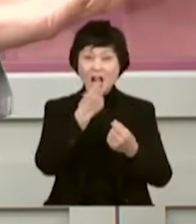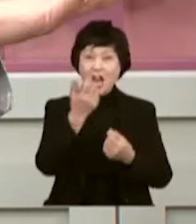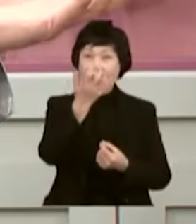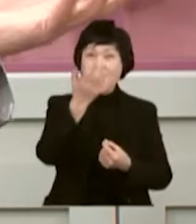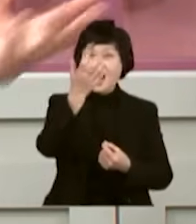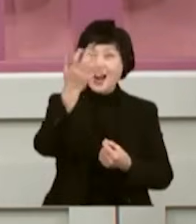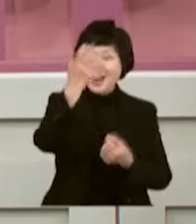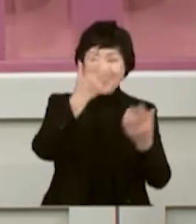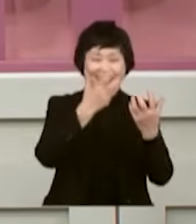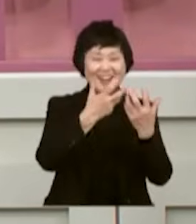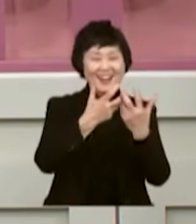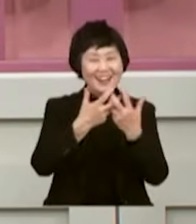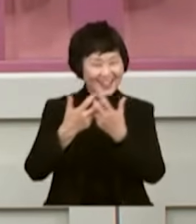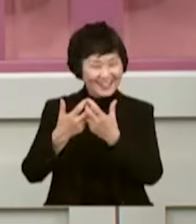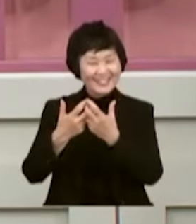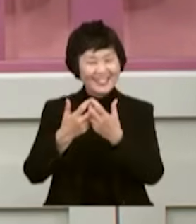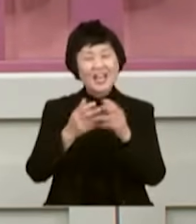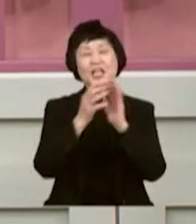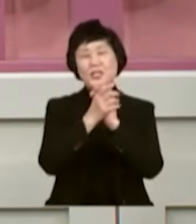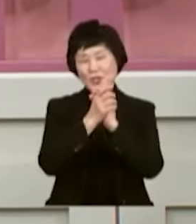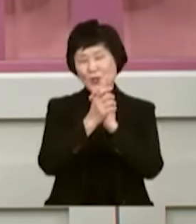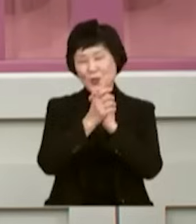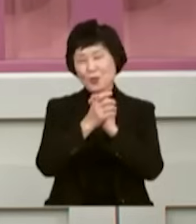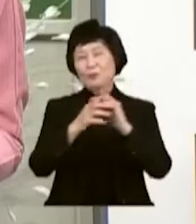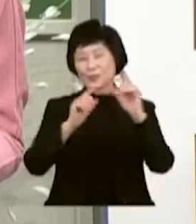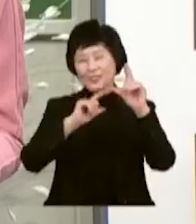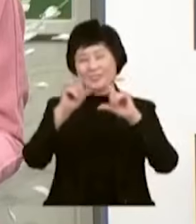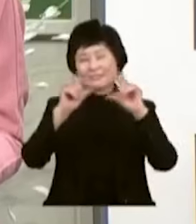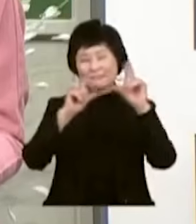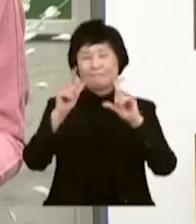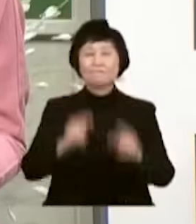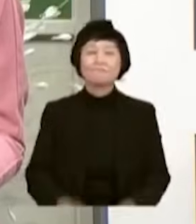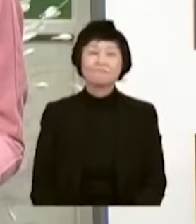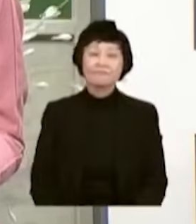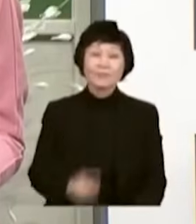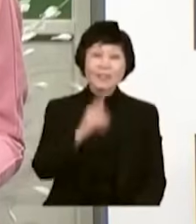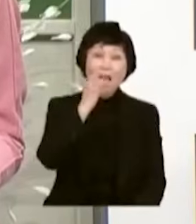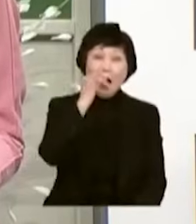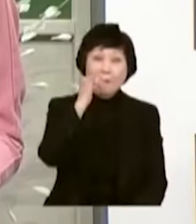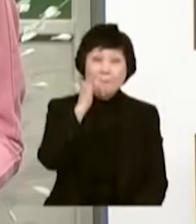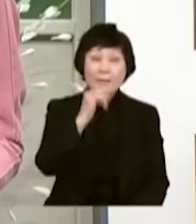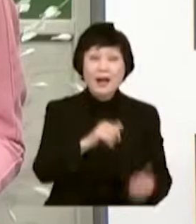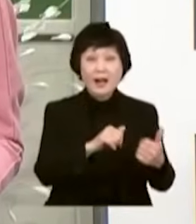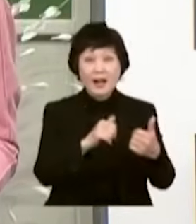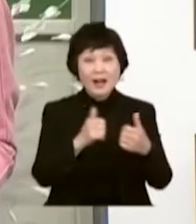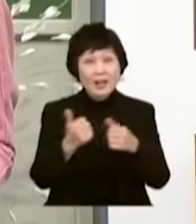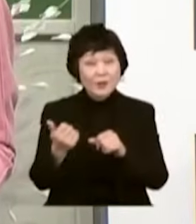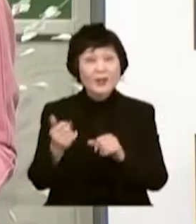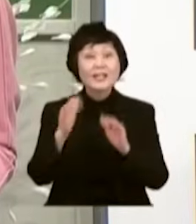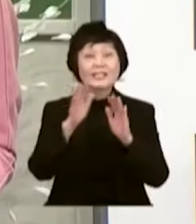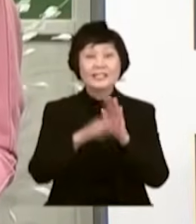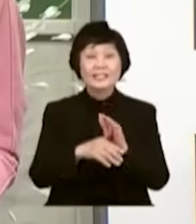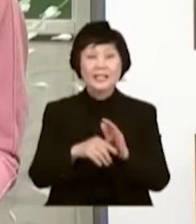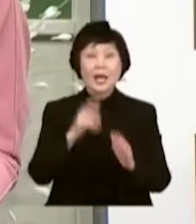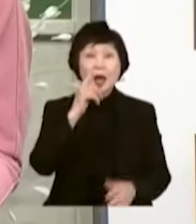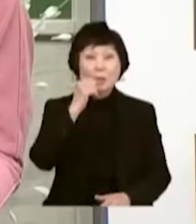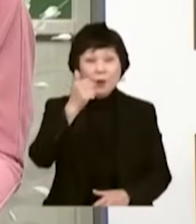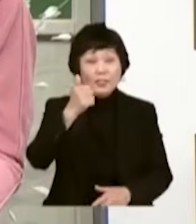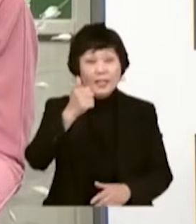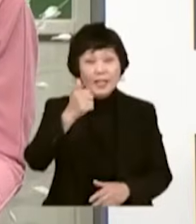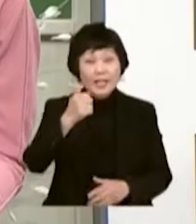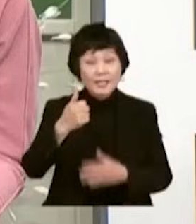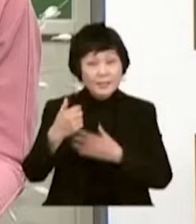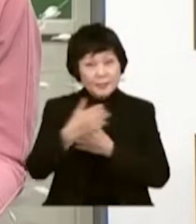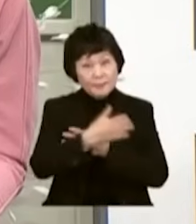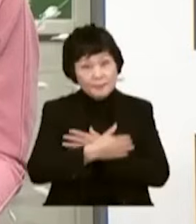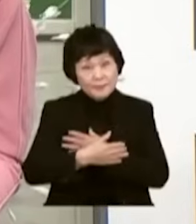수증기가 올라가면 그런 모습을 하나님 보신 것 같습니다. 맞아요. 정말 대단해요. 네. 대단해요. 목사님, 네. 그 어머니가 45살인데 백혈병으로 소천하실